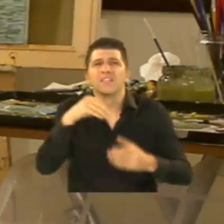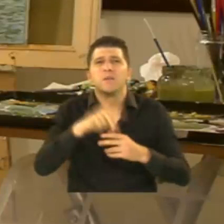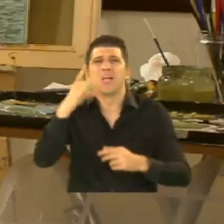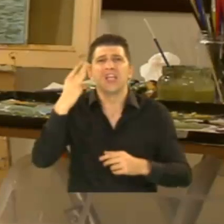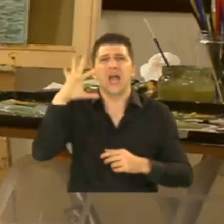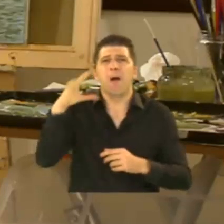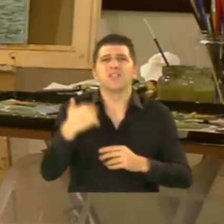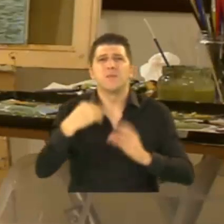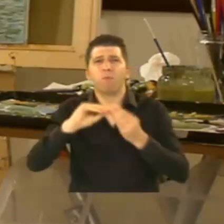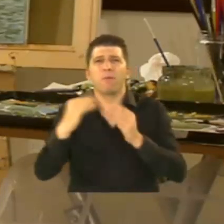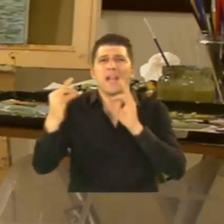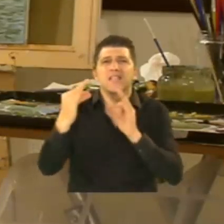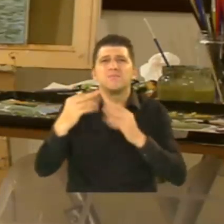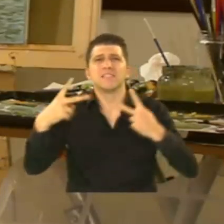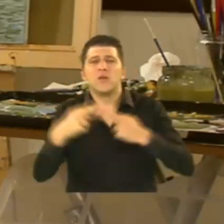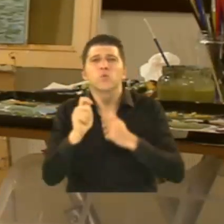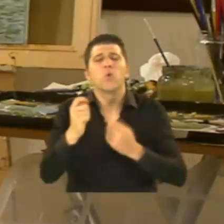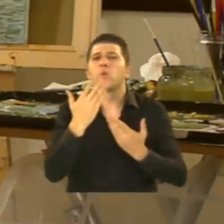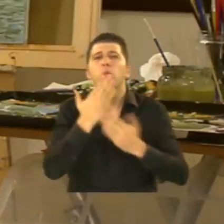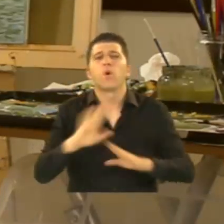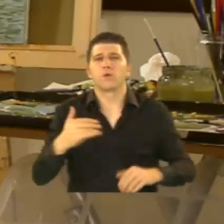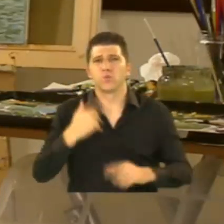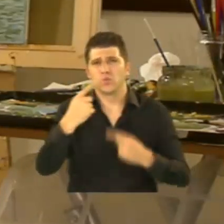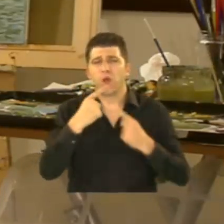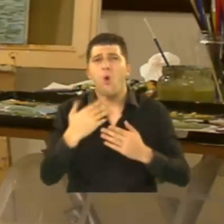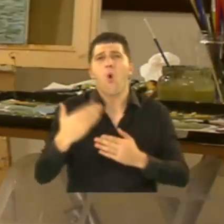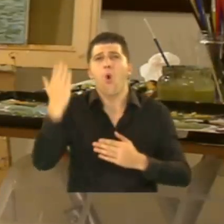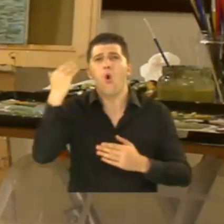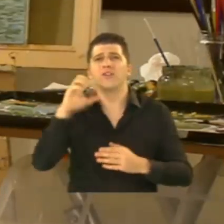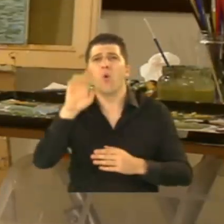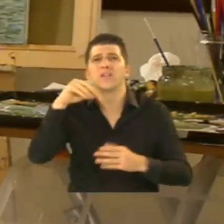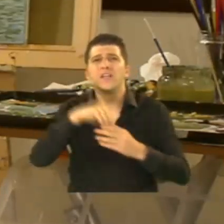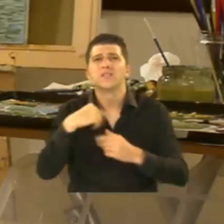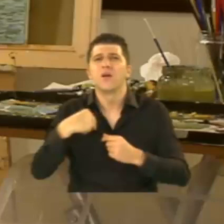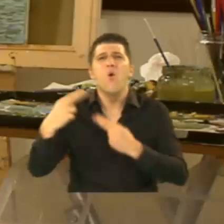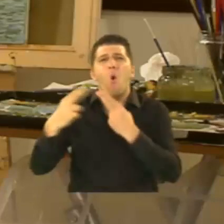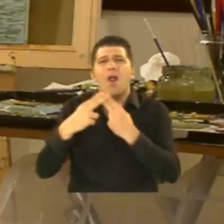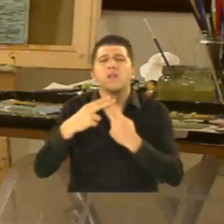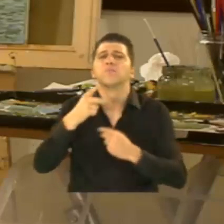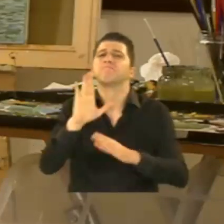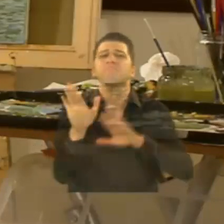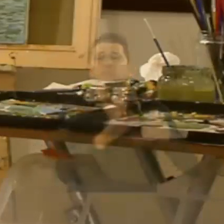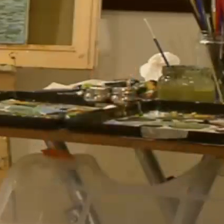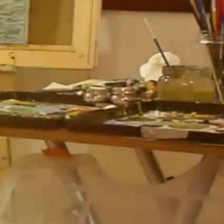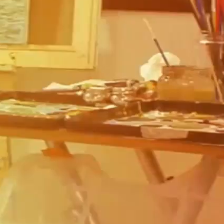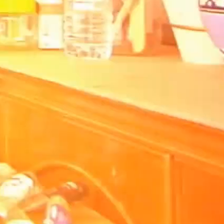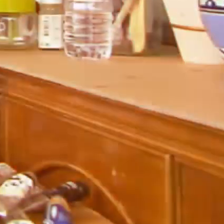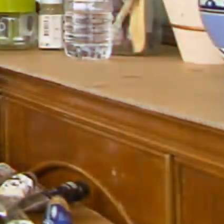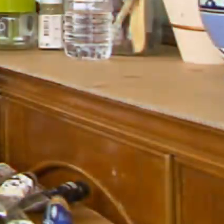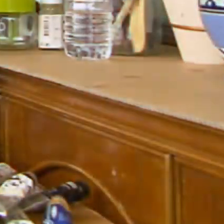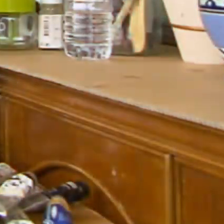ufak şekilde yabancılık hissetmedim. Şöyle söyleyebilirim, daha önceki hocalarımdan öğrendiğimden daha çok şey